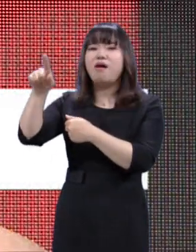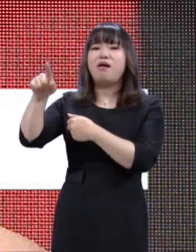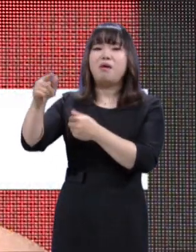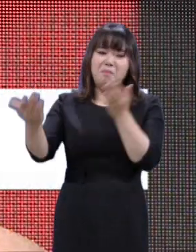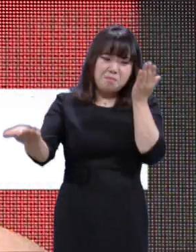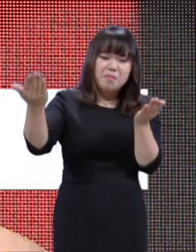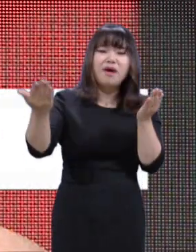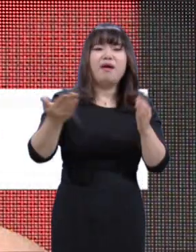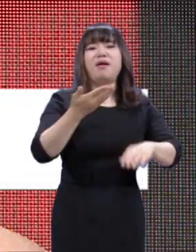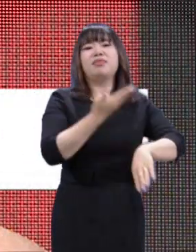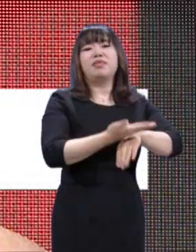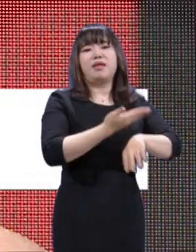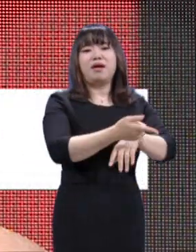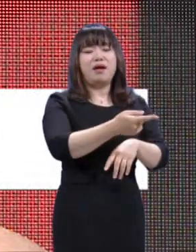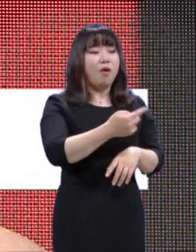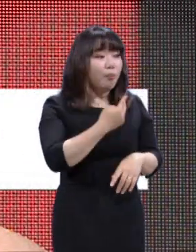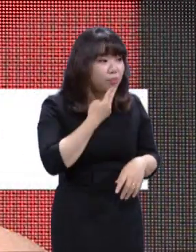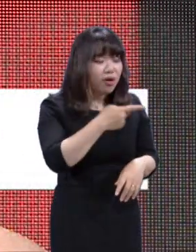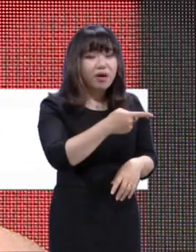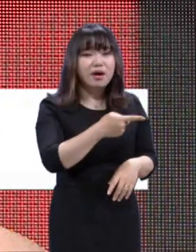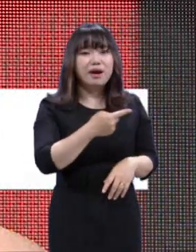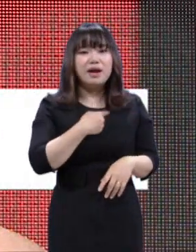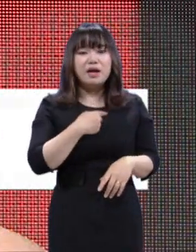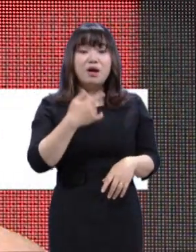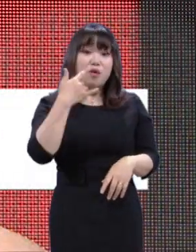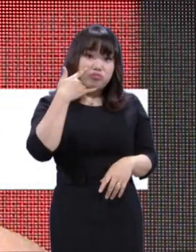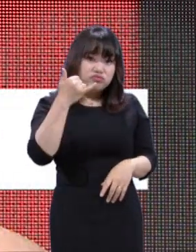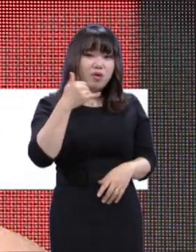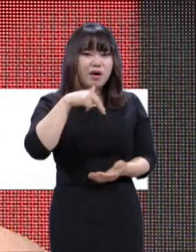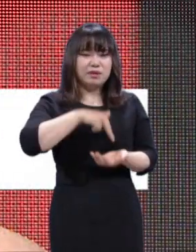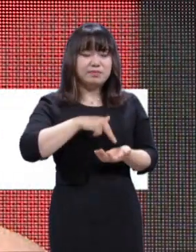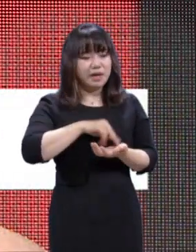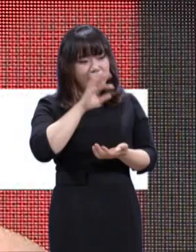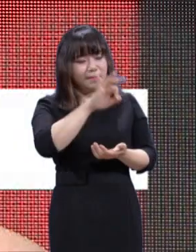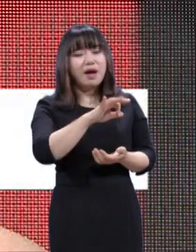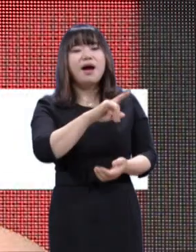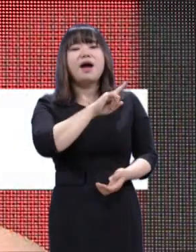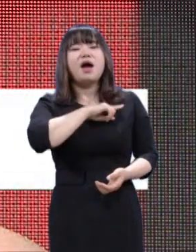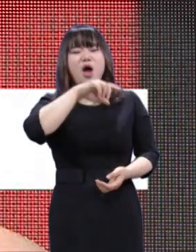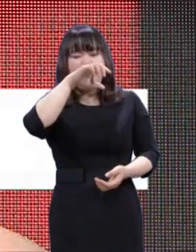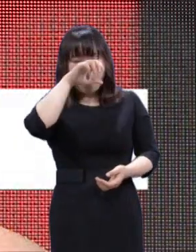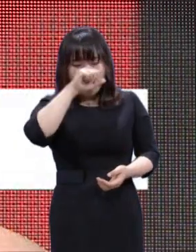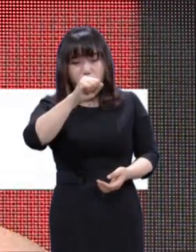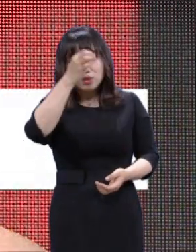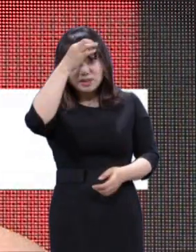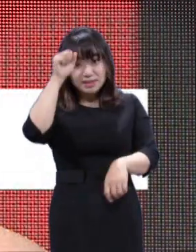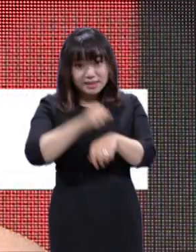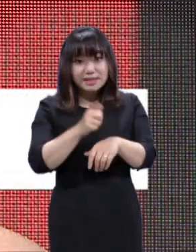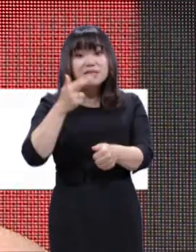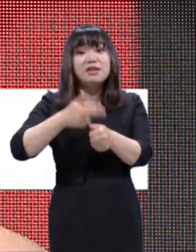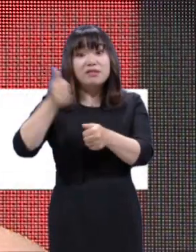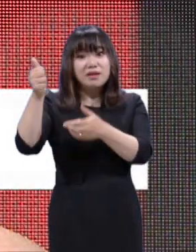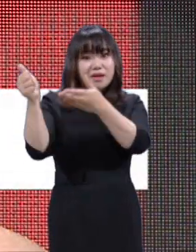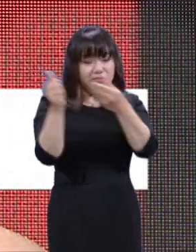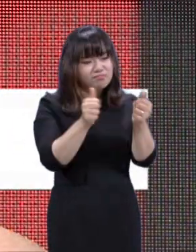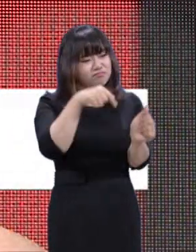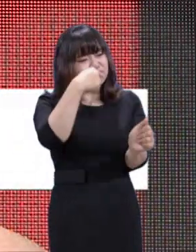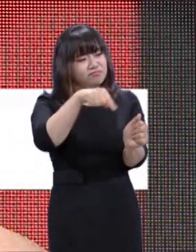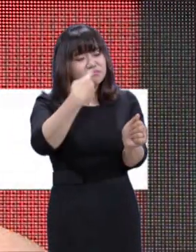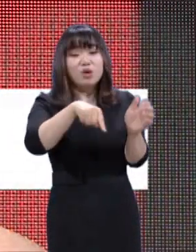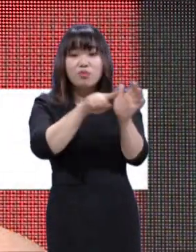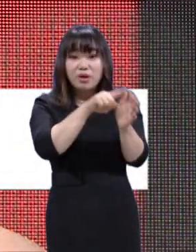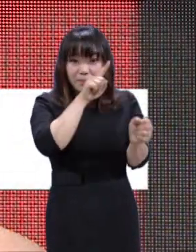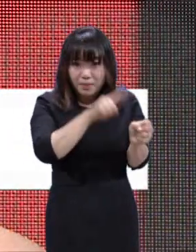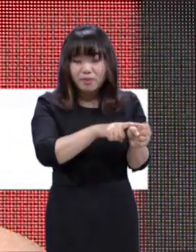중학교, 고등학교 학부모님들이 어느 때든지 가장 최고의 전문가들한테 자문과